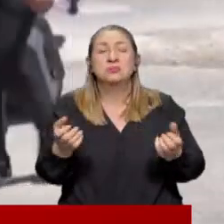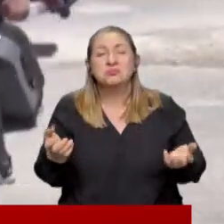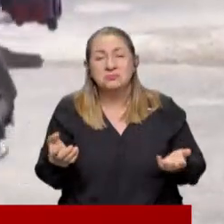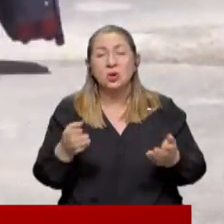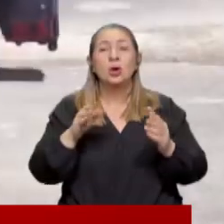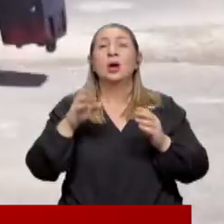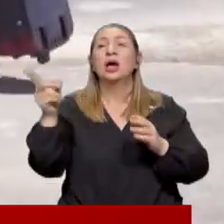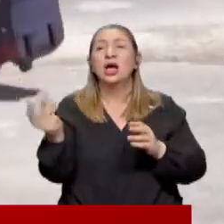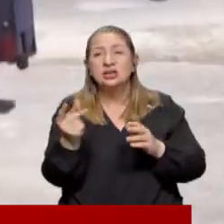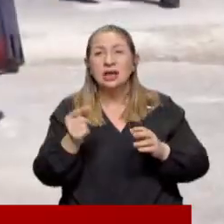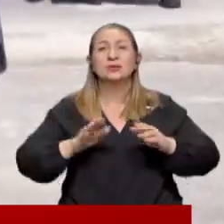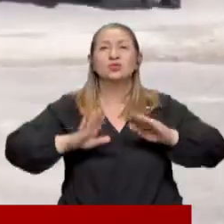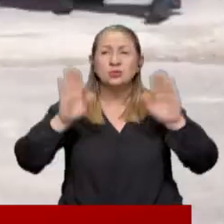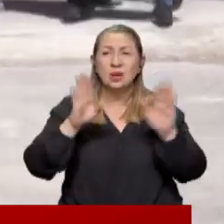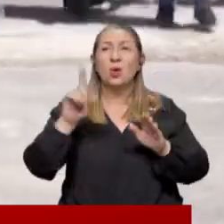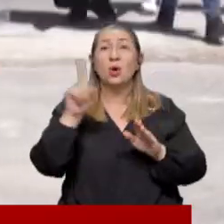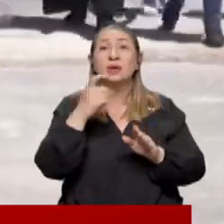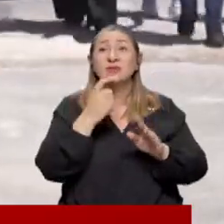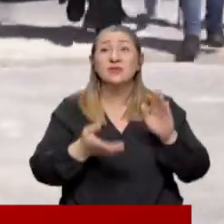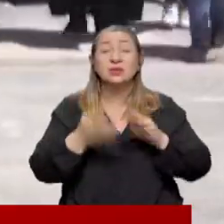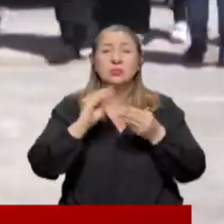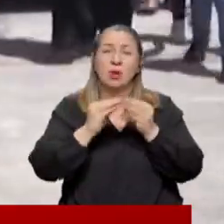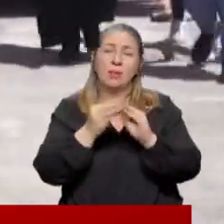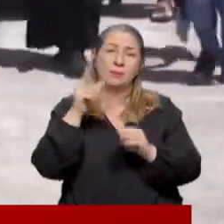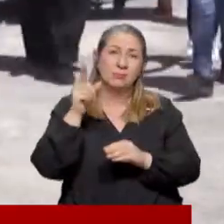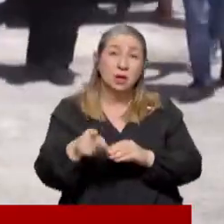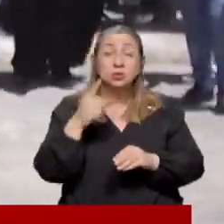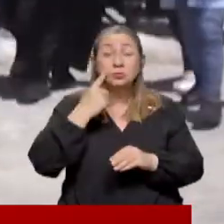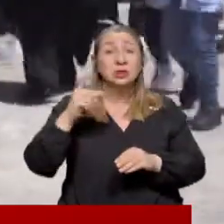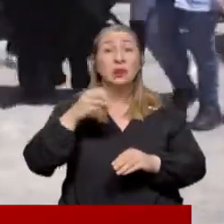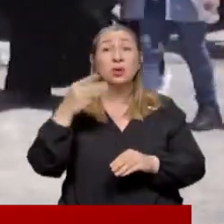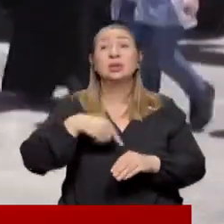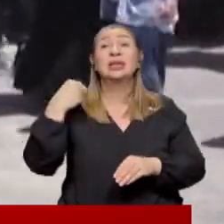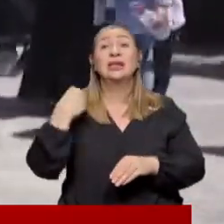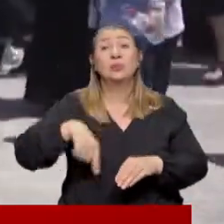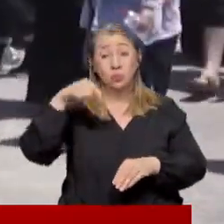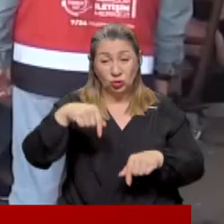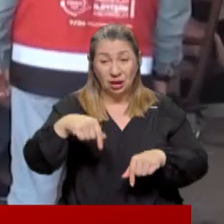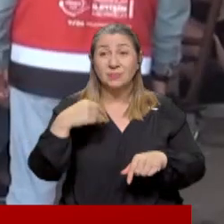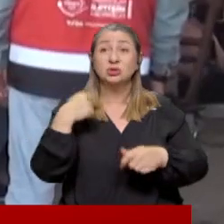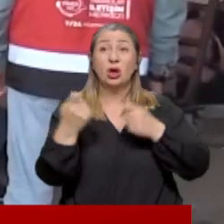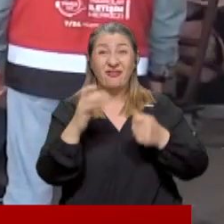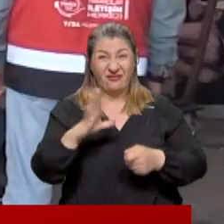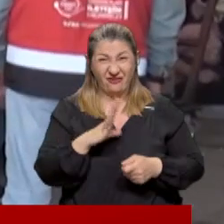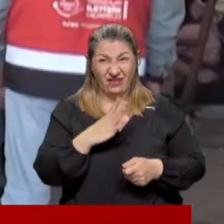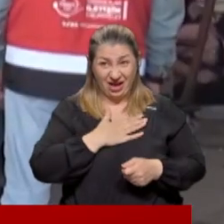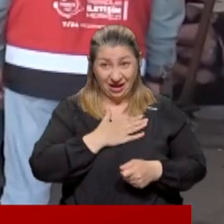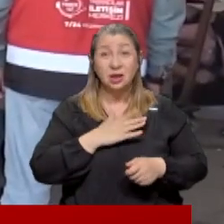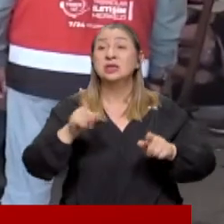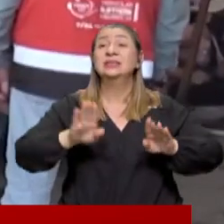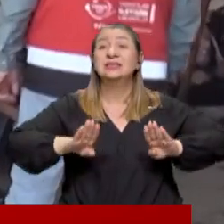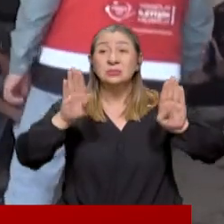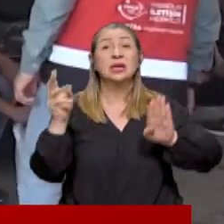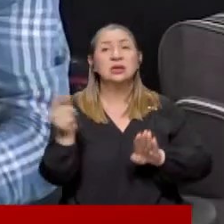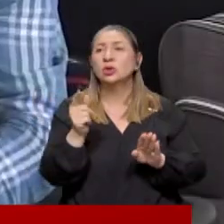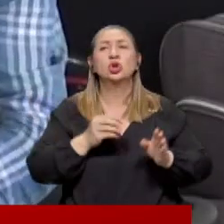Düzensiz göçmenler, 10 yıl aşan Suriyeli sığınmacılar sorunu. Cumhurbaşkanı Erdoğan yeni günde bu kez biz görevde olduğumuz sürece